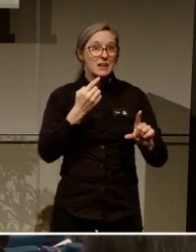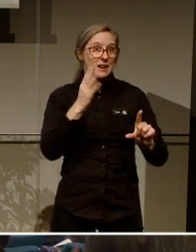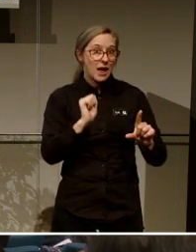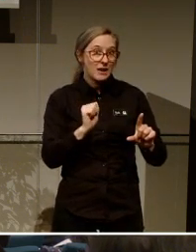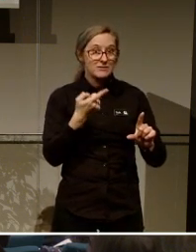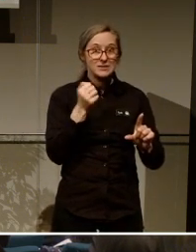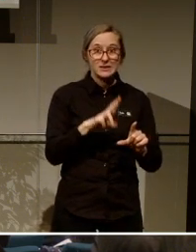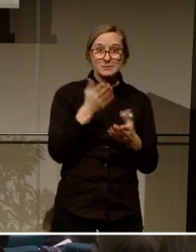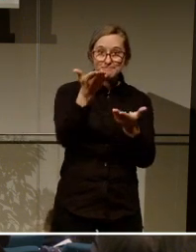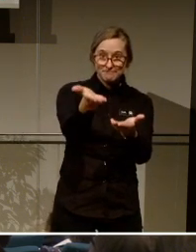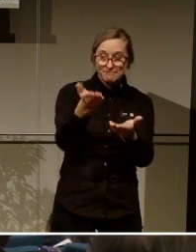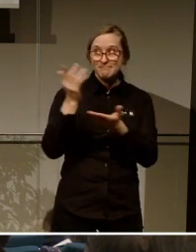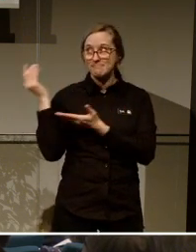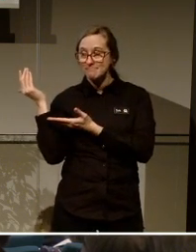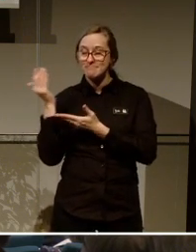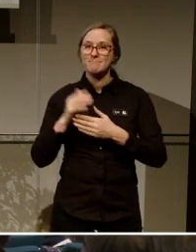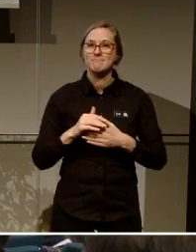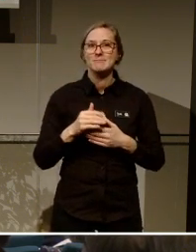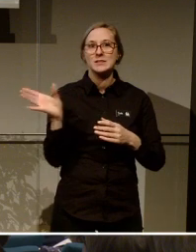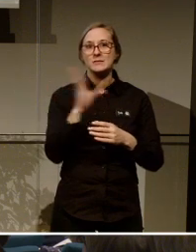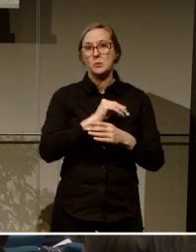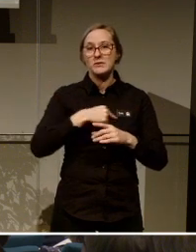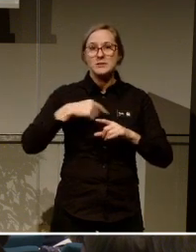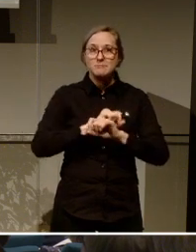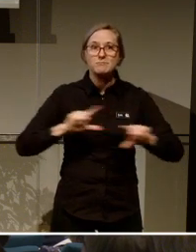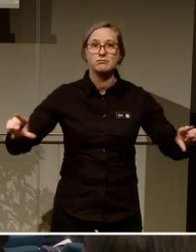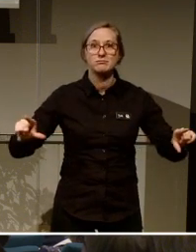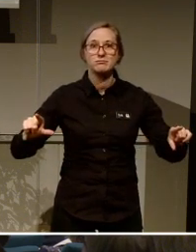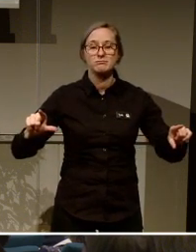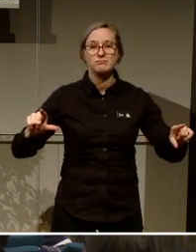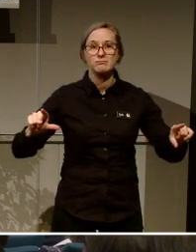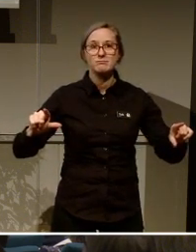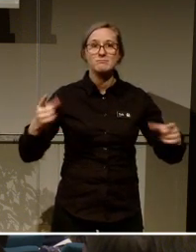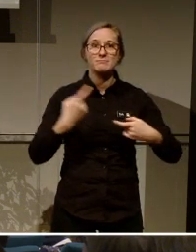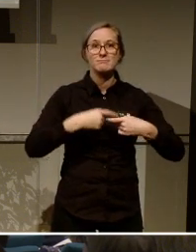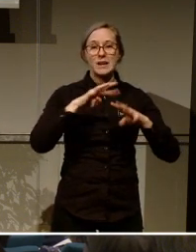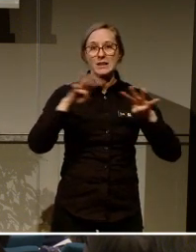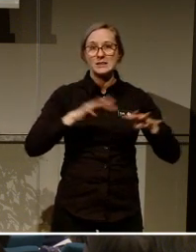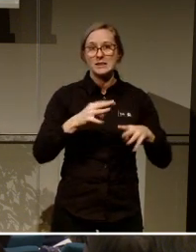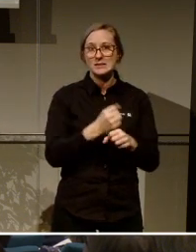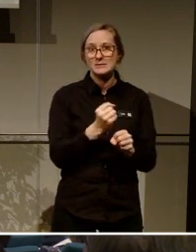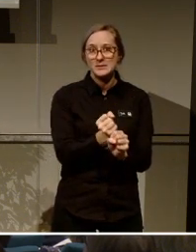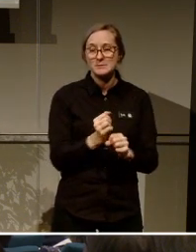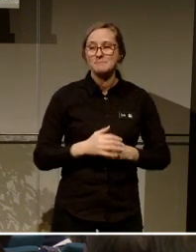där vi har föreläsningar på GoTo10 hos Internetstiftelsen.